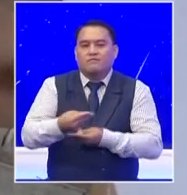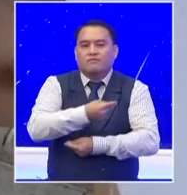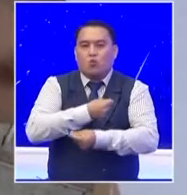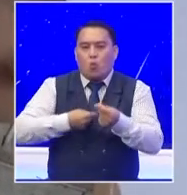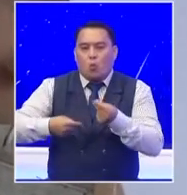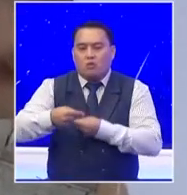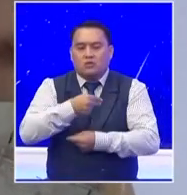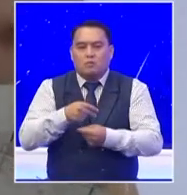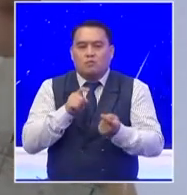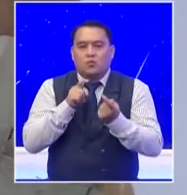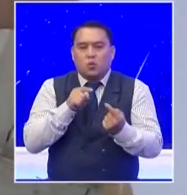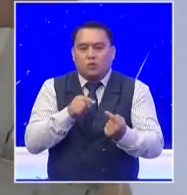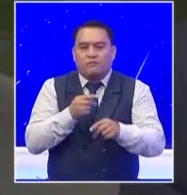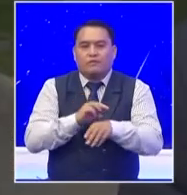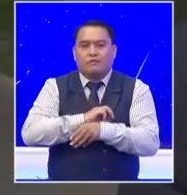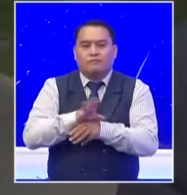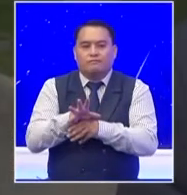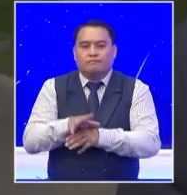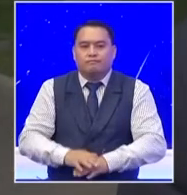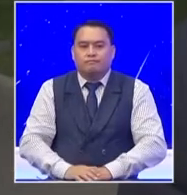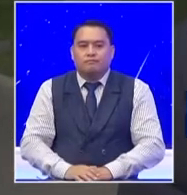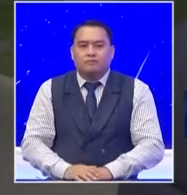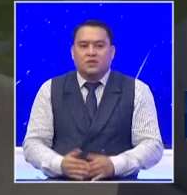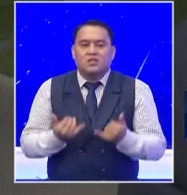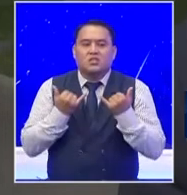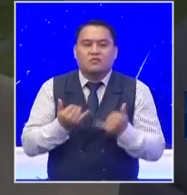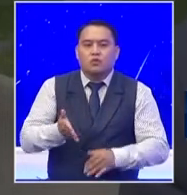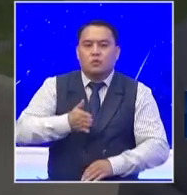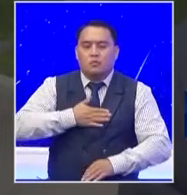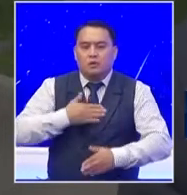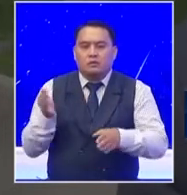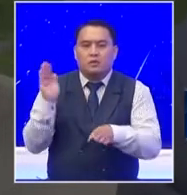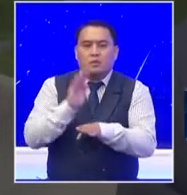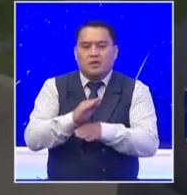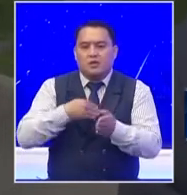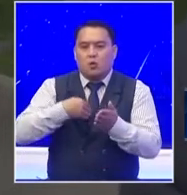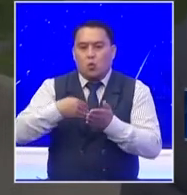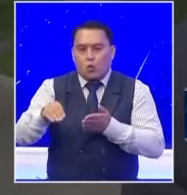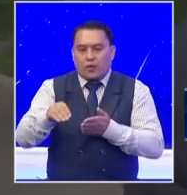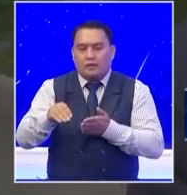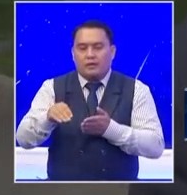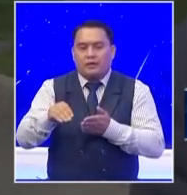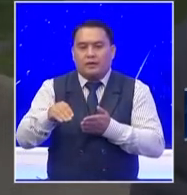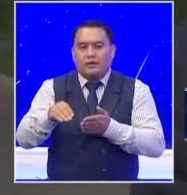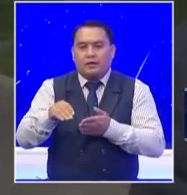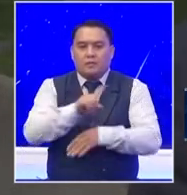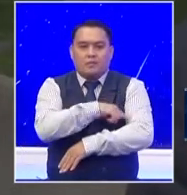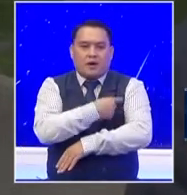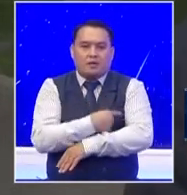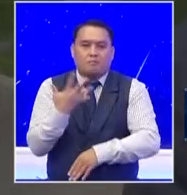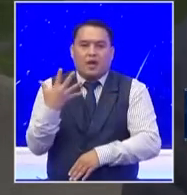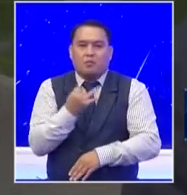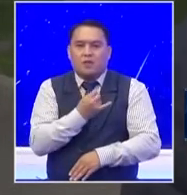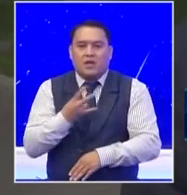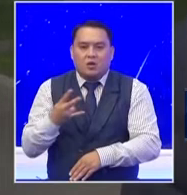в борьбе с коронавирусом. На сегодня мы еще дополнительно взяли где-то по больницам на 5